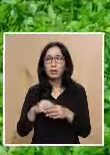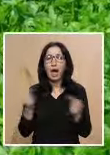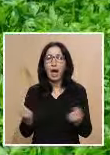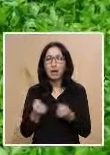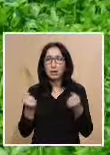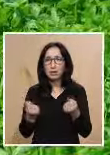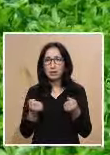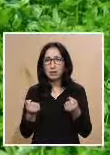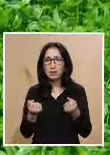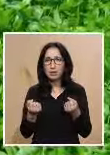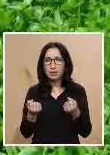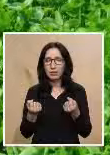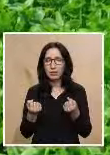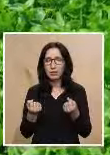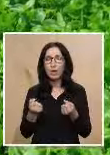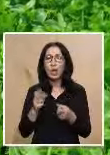активни